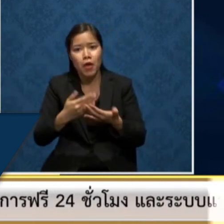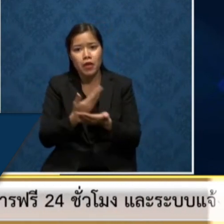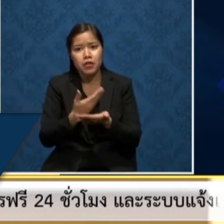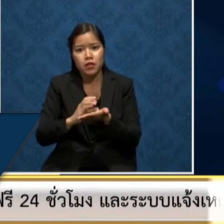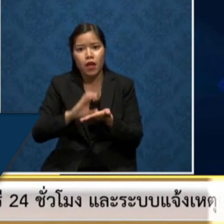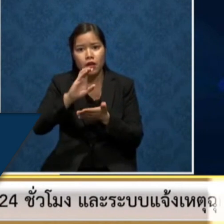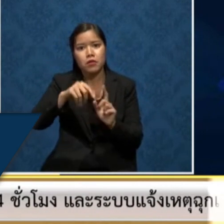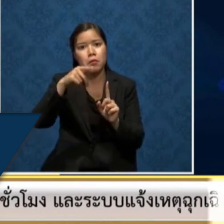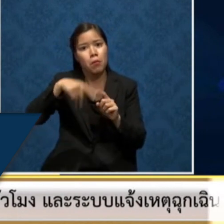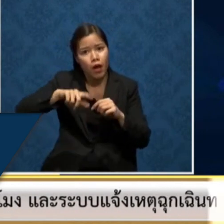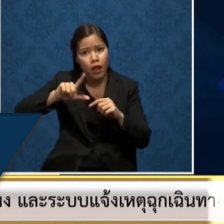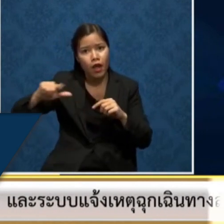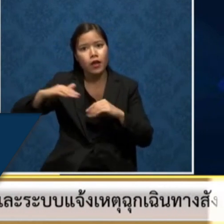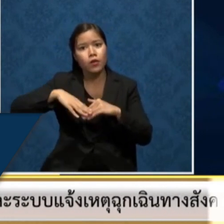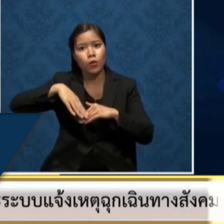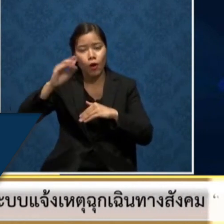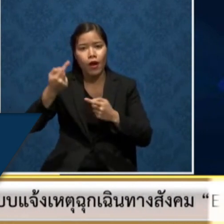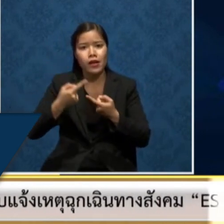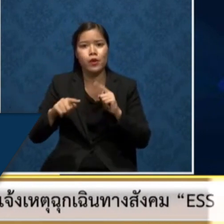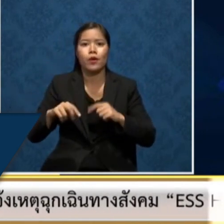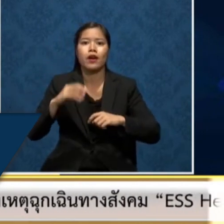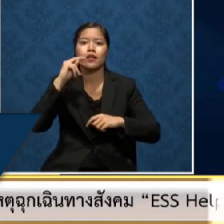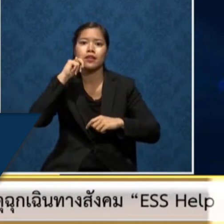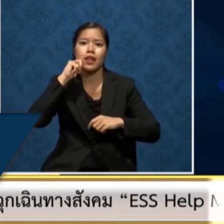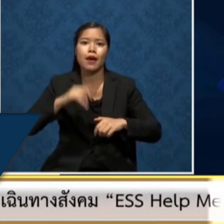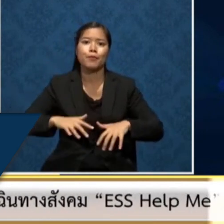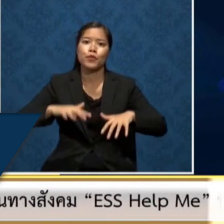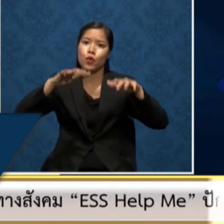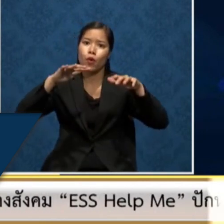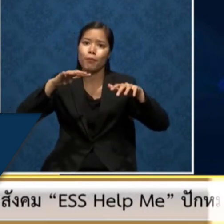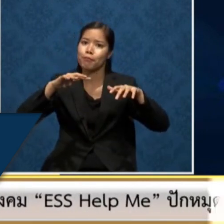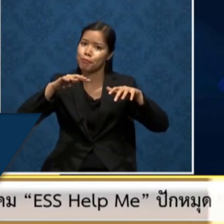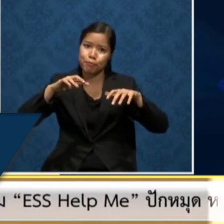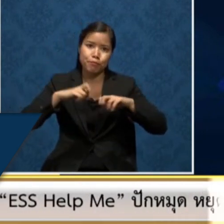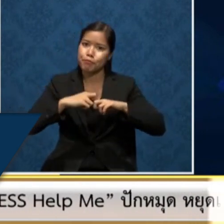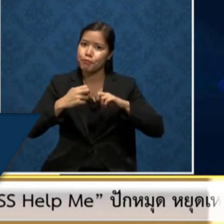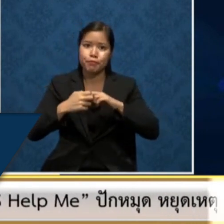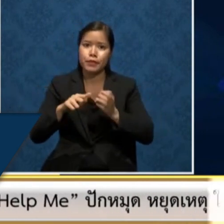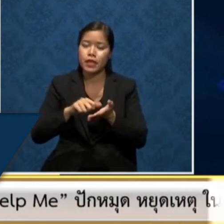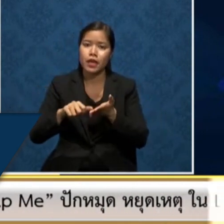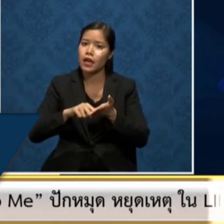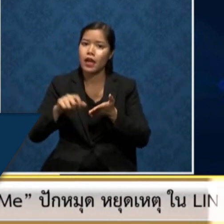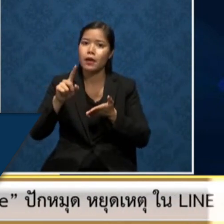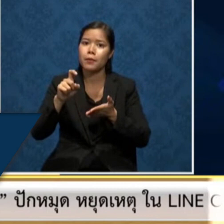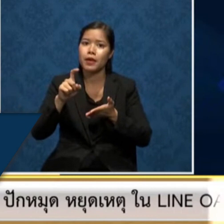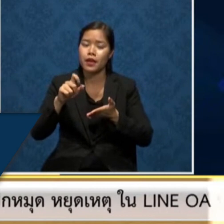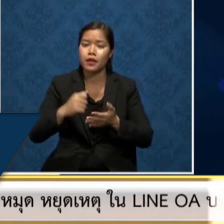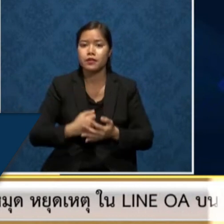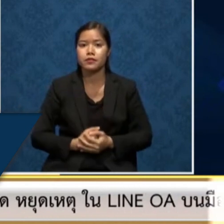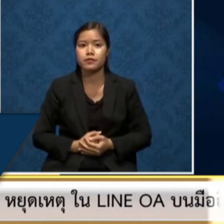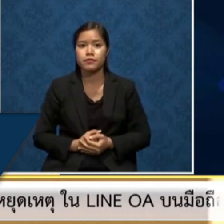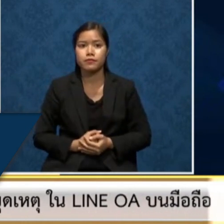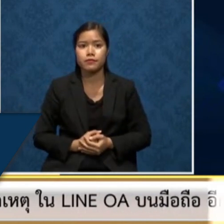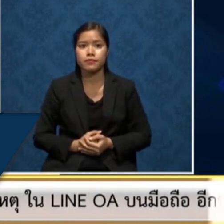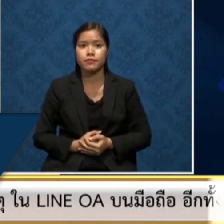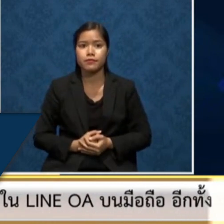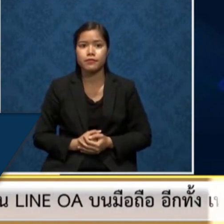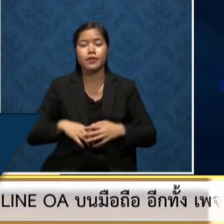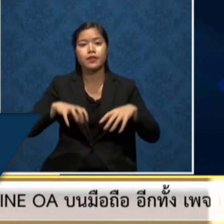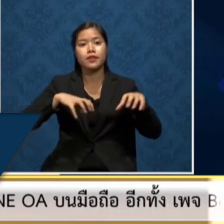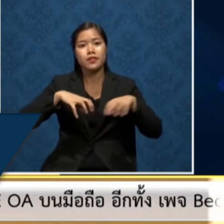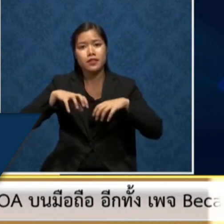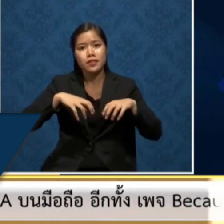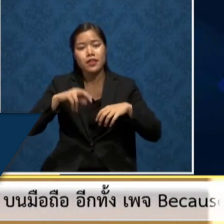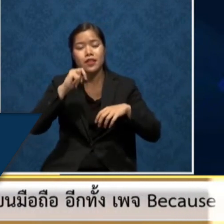เป็นพันล้านบาทก็ยังไม่สามารถรับมือกับสภาพอากาศที่วิกฤตที่เกิดขึ้นในปัจจุบันได้การบริหารจัด